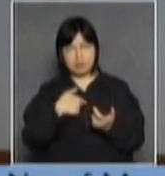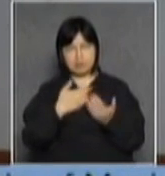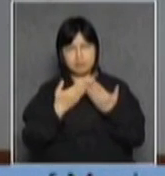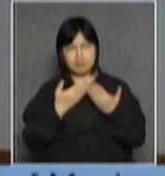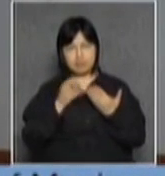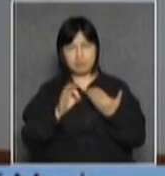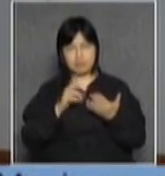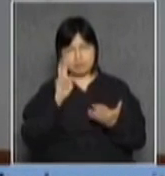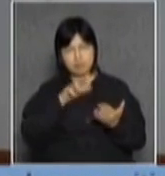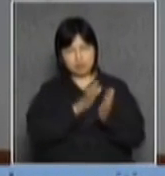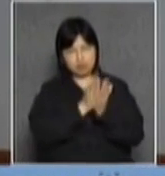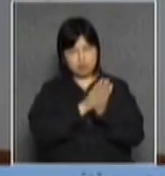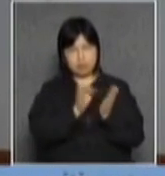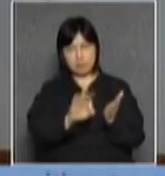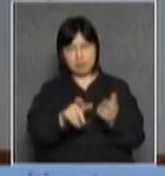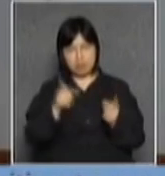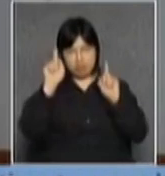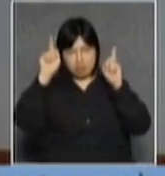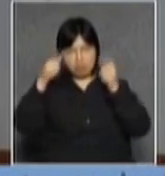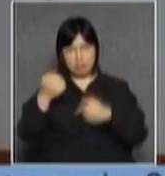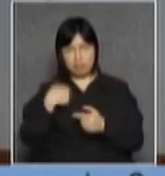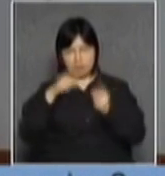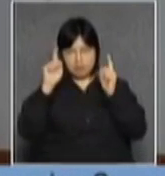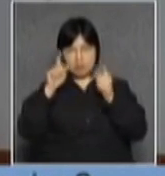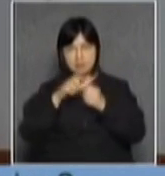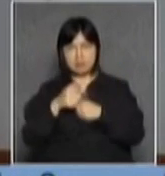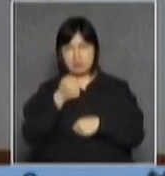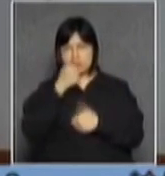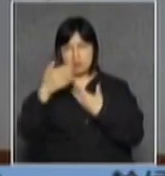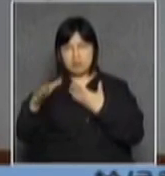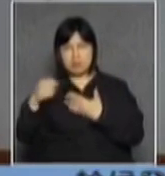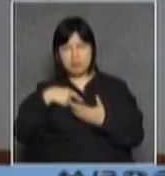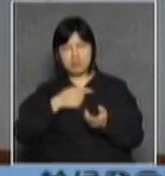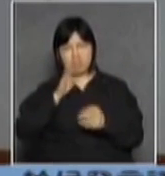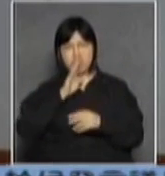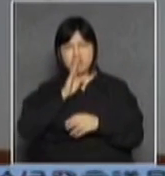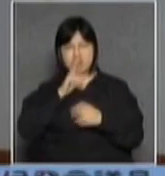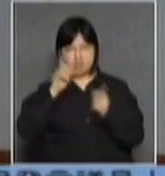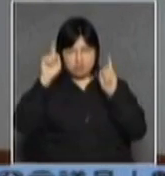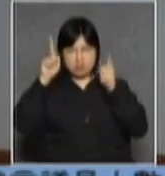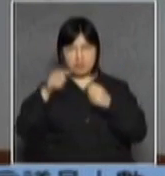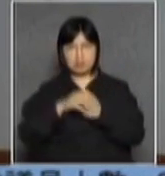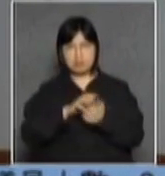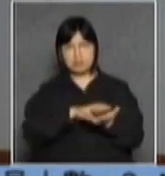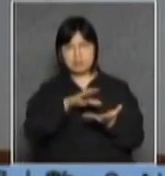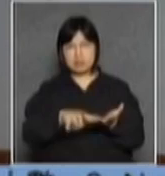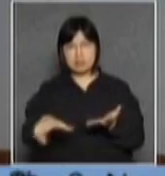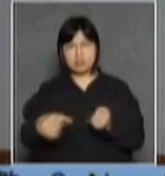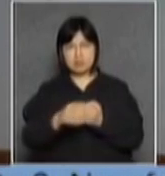冇睇書啊，又冇睇嘢就亂咁講啦。係咪好多記者喺出面講話阿毛你亂噏，我而家大段引述又俾記又